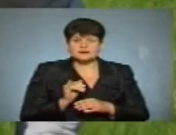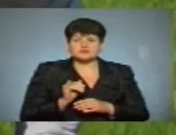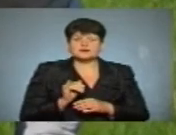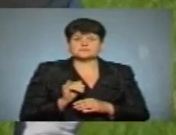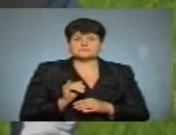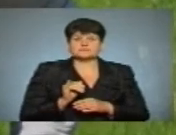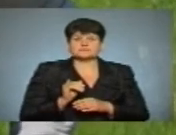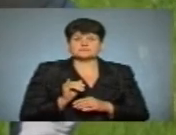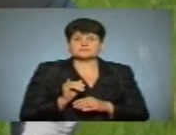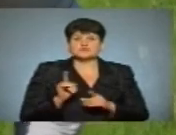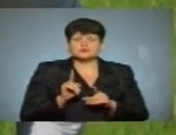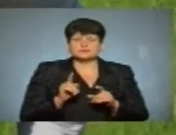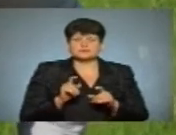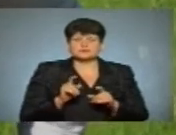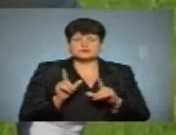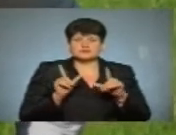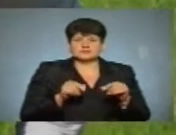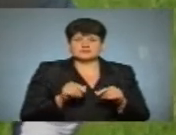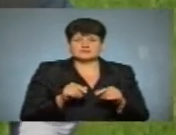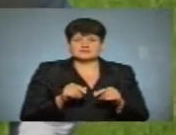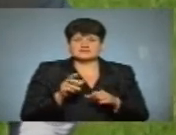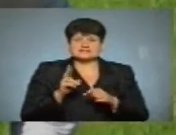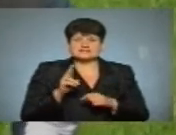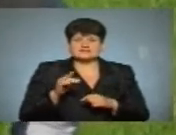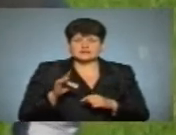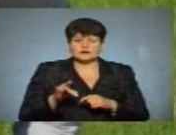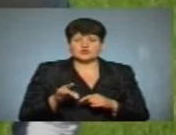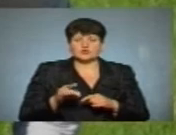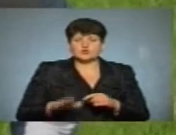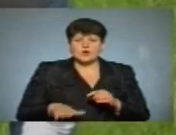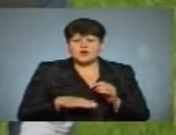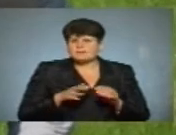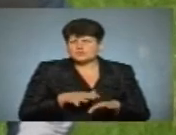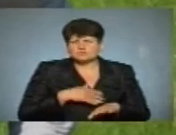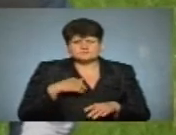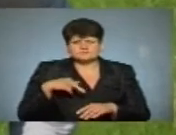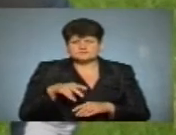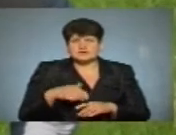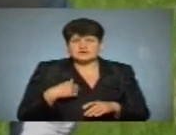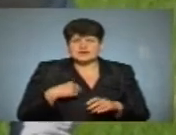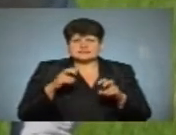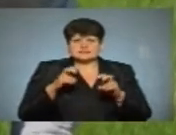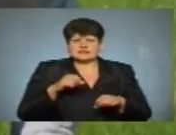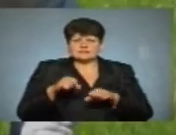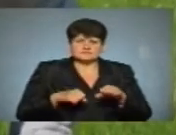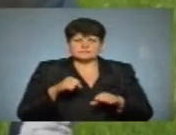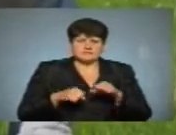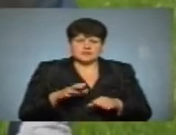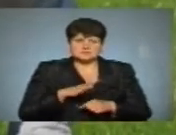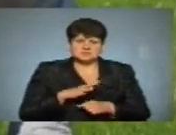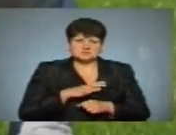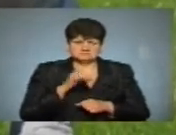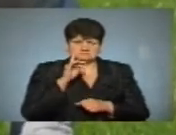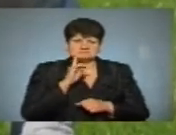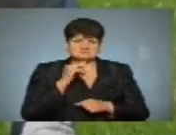щоб пересуватися по цвинтарю, треба було б якось ногами трошки задовго. І я, відповідно, сіла на ровері, мені було якось